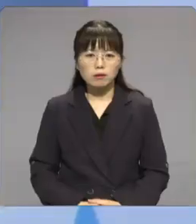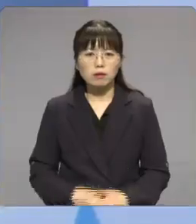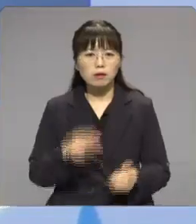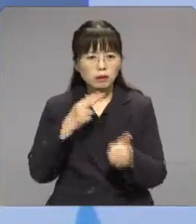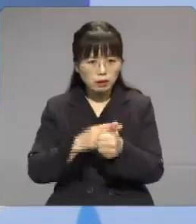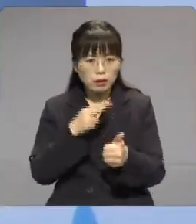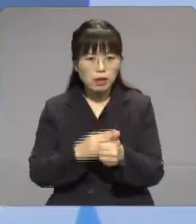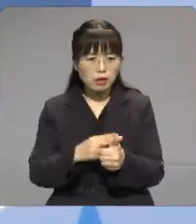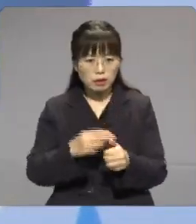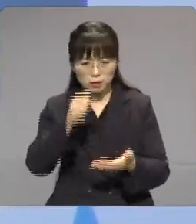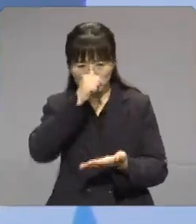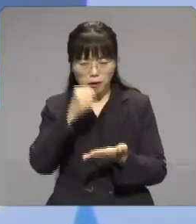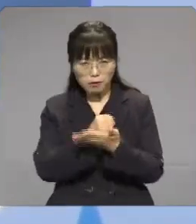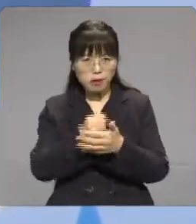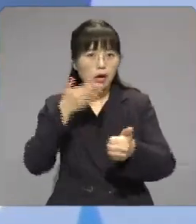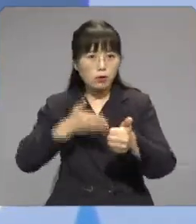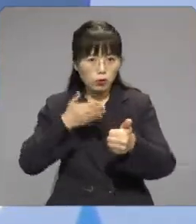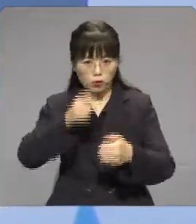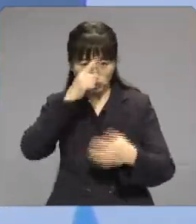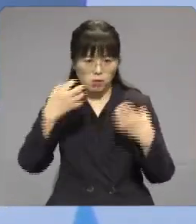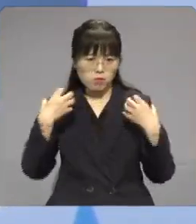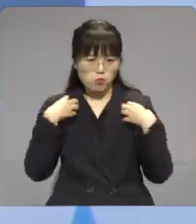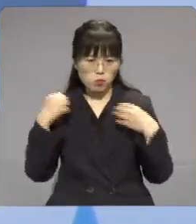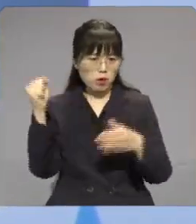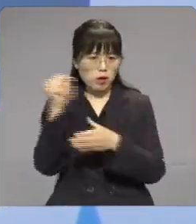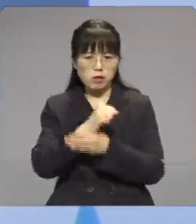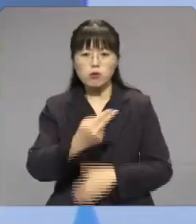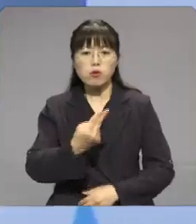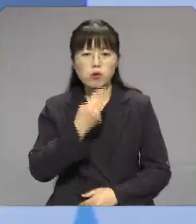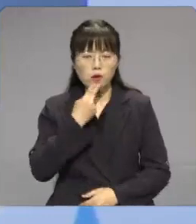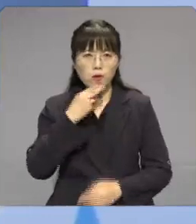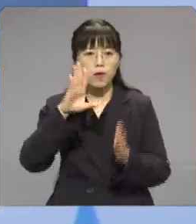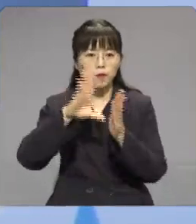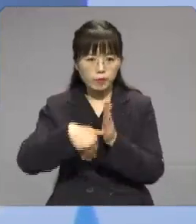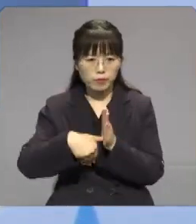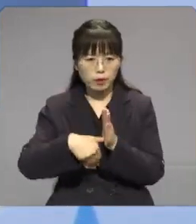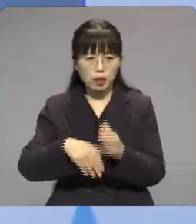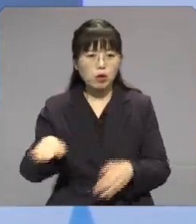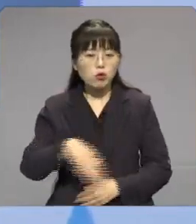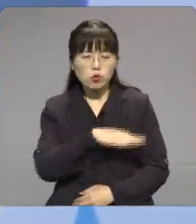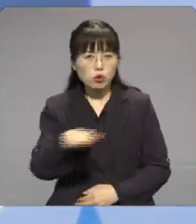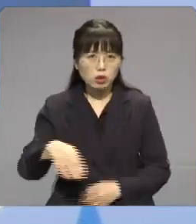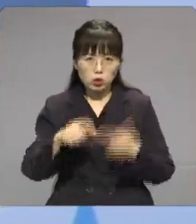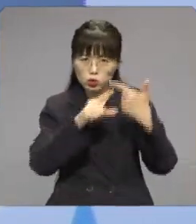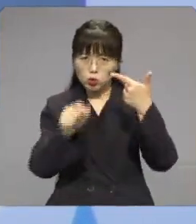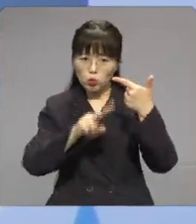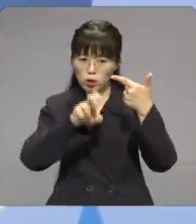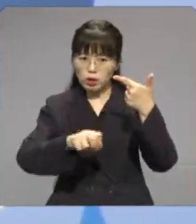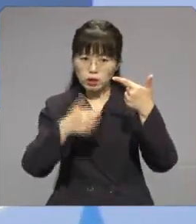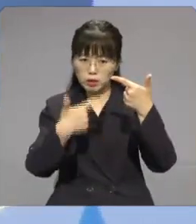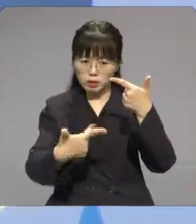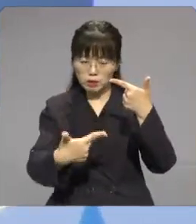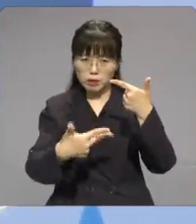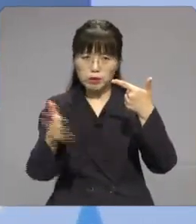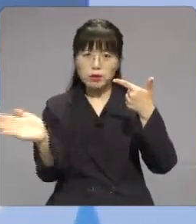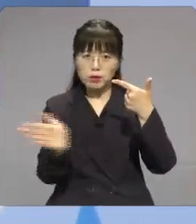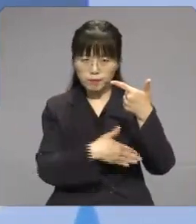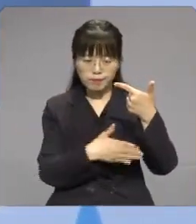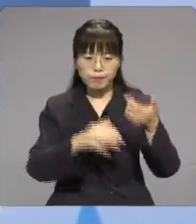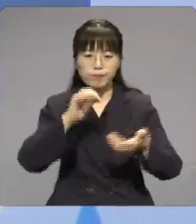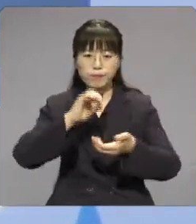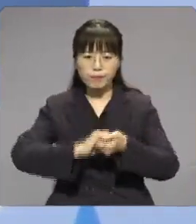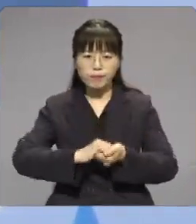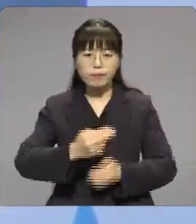의사들이 정당한 요구를 정부가 받아주지 않을 경우 우리는